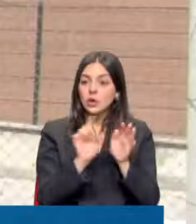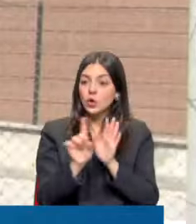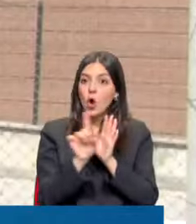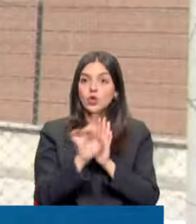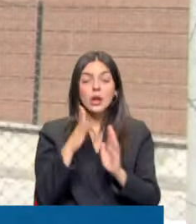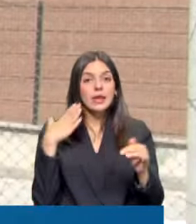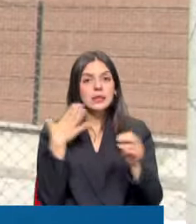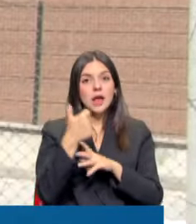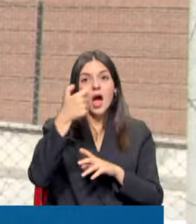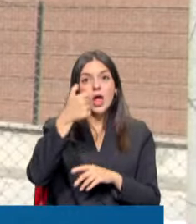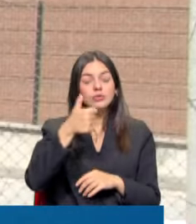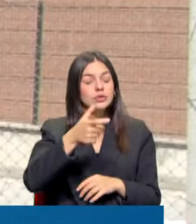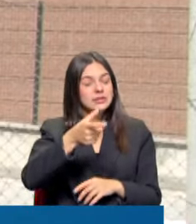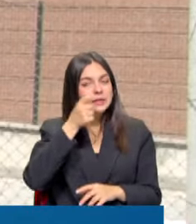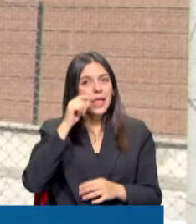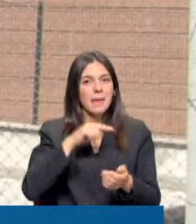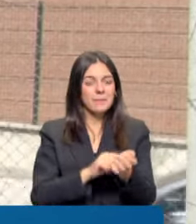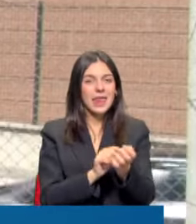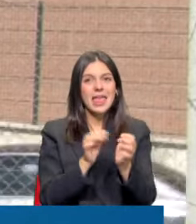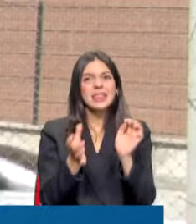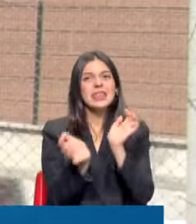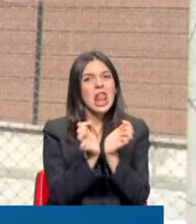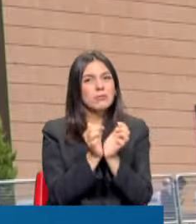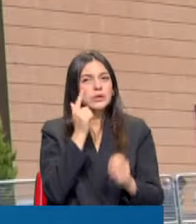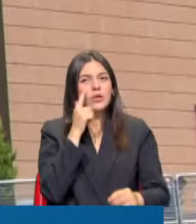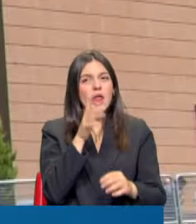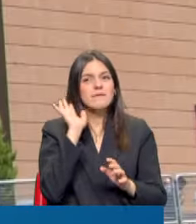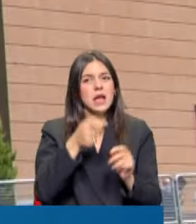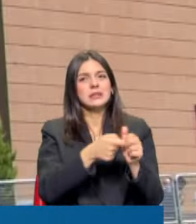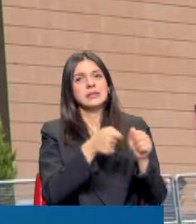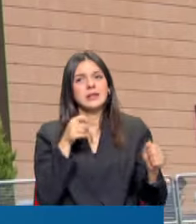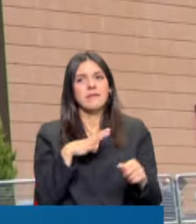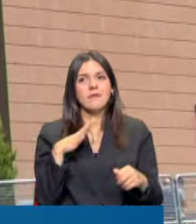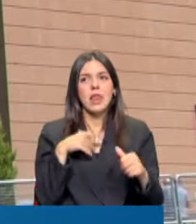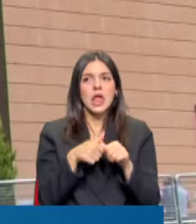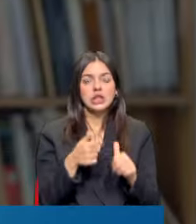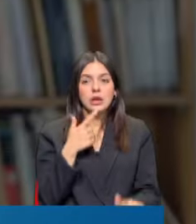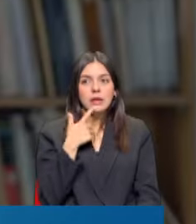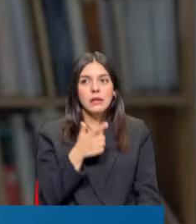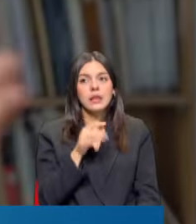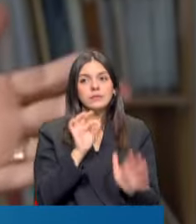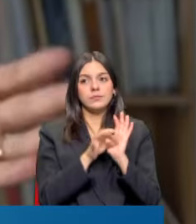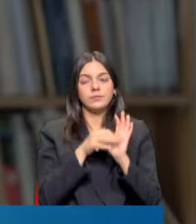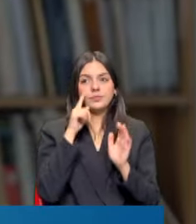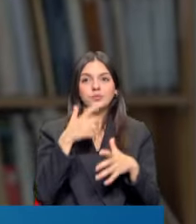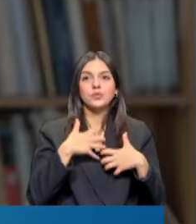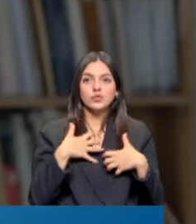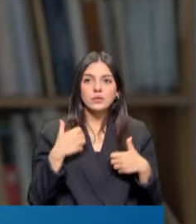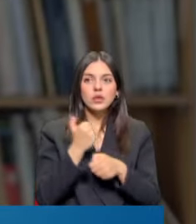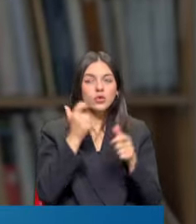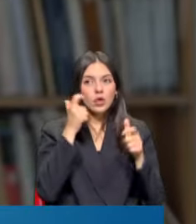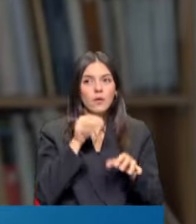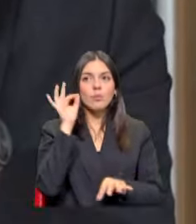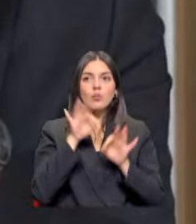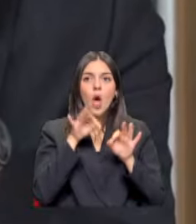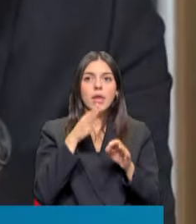götürülürken 6,5 saat bileklerindeki kelepçenin sıkı tutulduğunu ileri sürdü eşi. İddiaya göre güvenlik güçleri muayene odasına